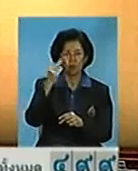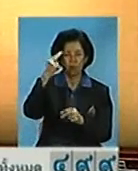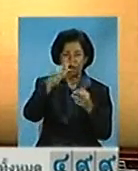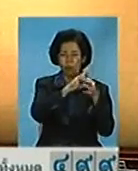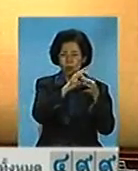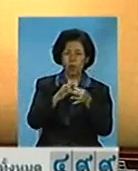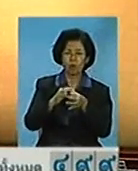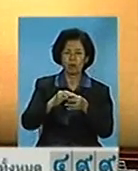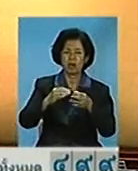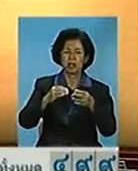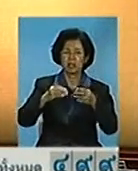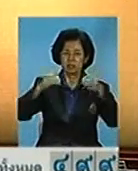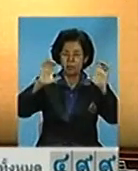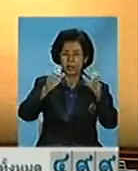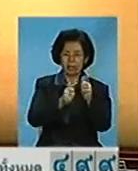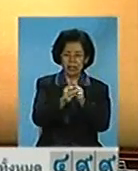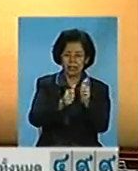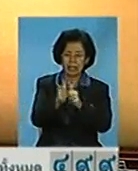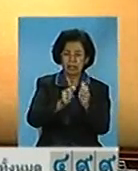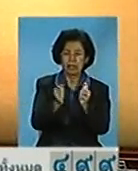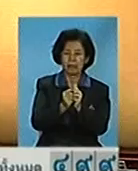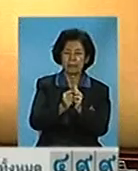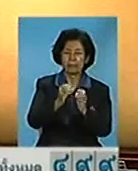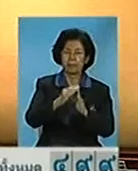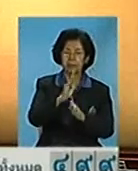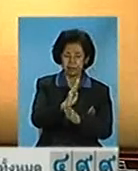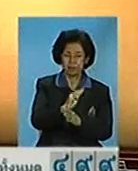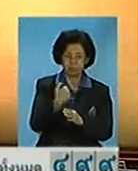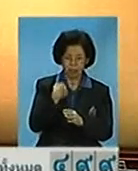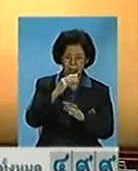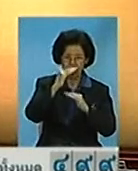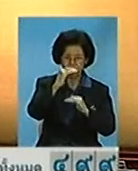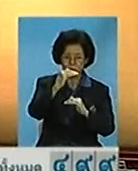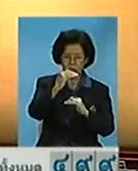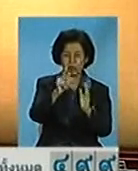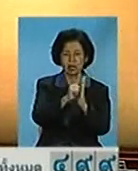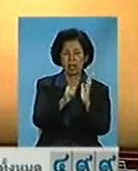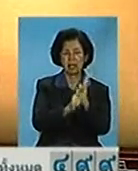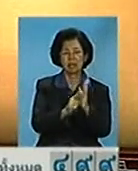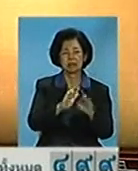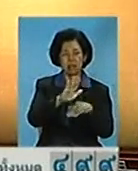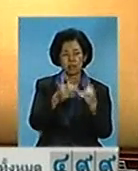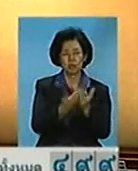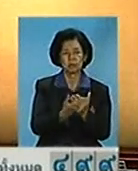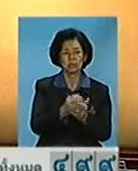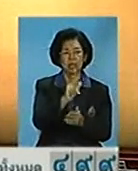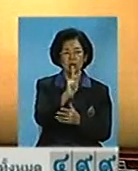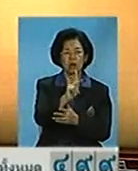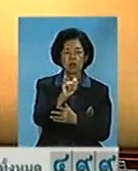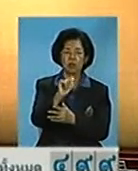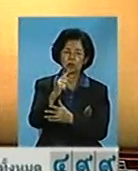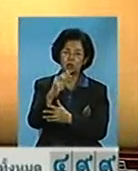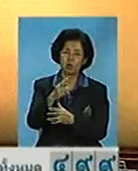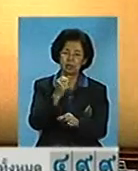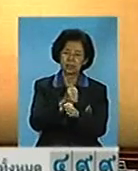จะไปเข้าแข่งขันกับเอกชนเราทราบดีครับจึงกำหนดหลักเกณฑ์ไว้ว่าทั้งหมดที่จะให้กยธ.ทำเนี่ยไม่ว่าจะเป็นการ